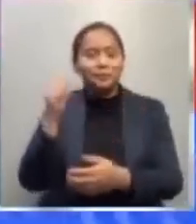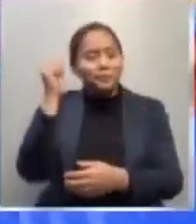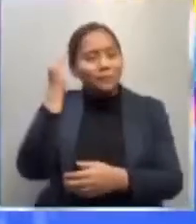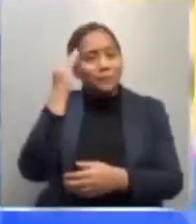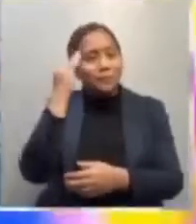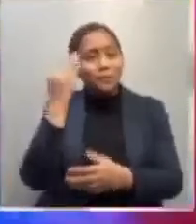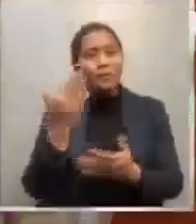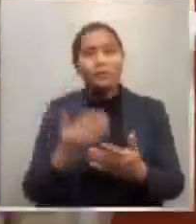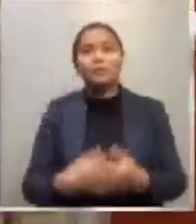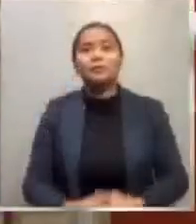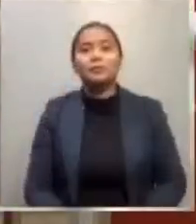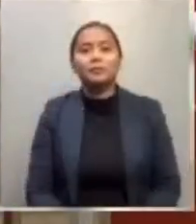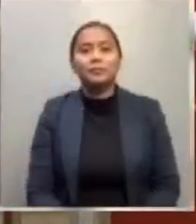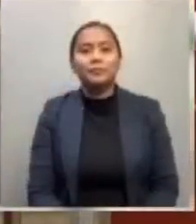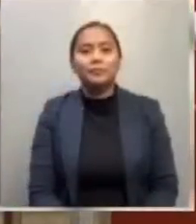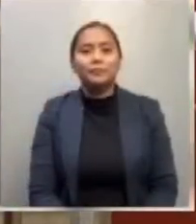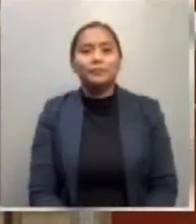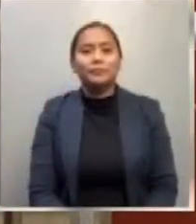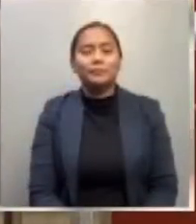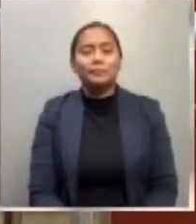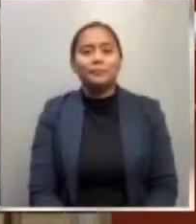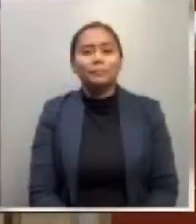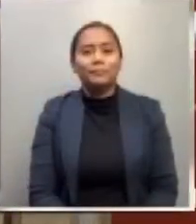Perez. Tina!